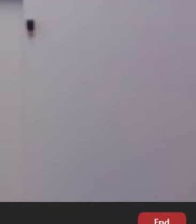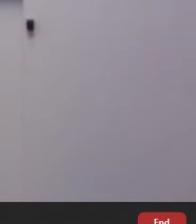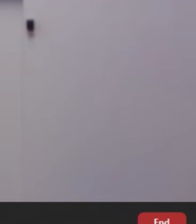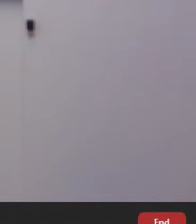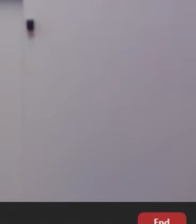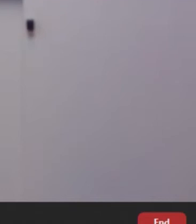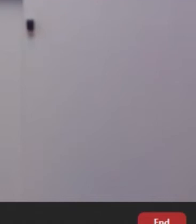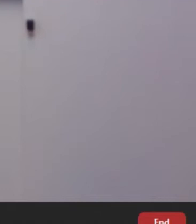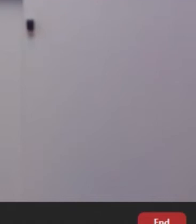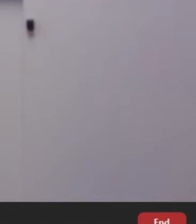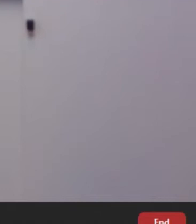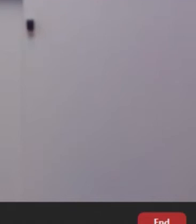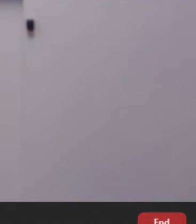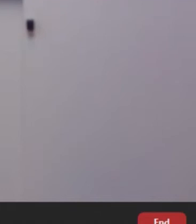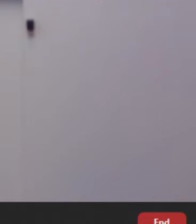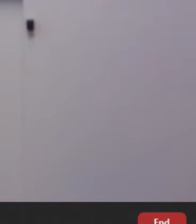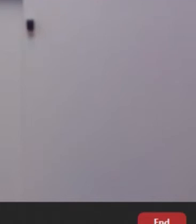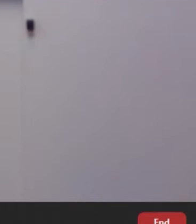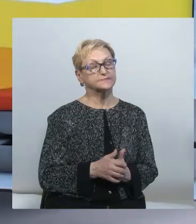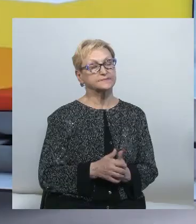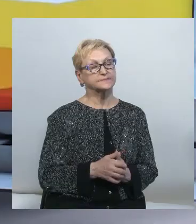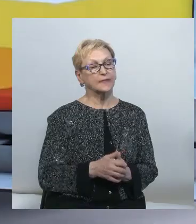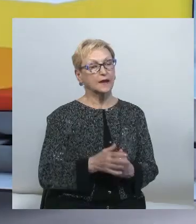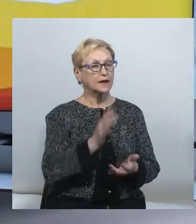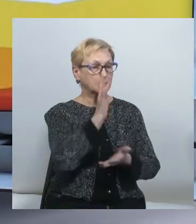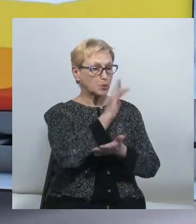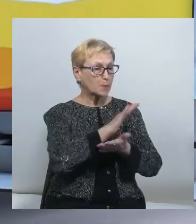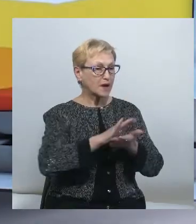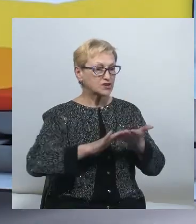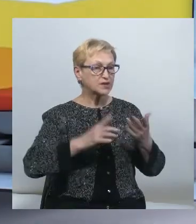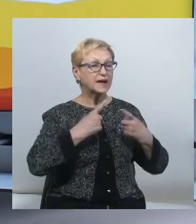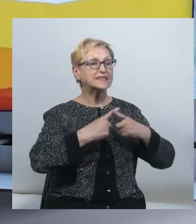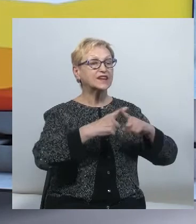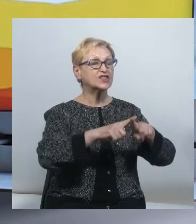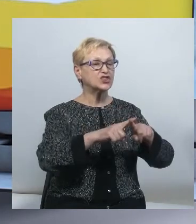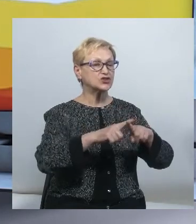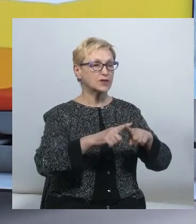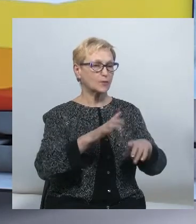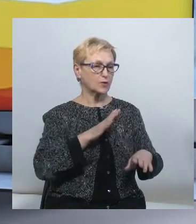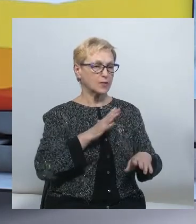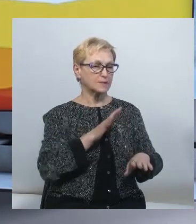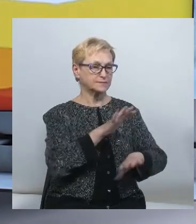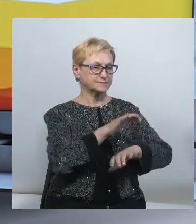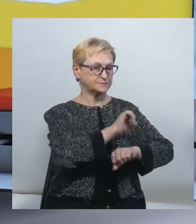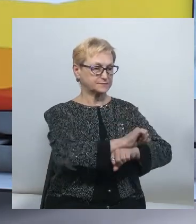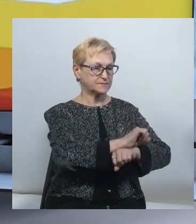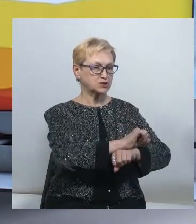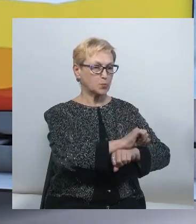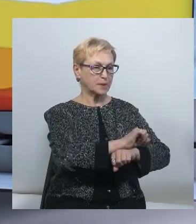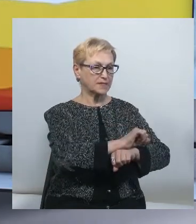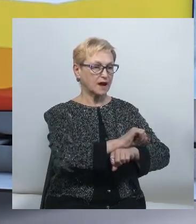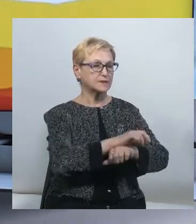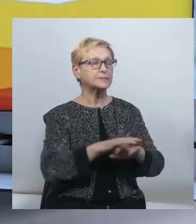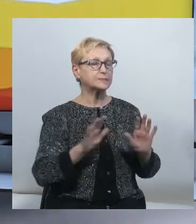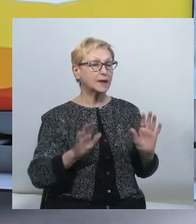законодавці та регулятори повинні мати, звісно, компетенцію. Питання насправді таке, досить